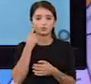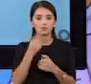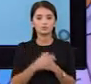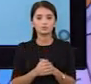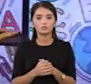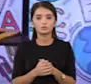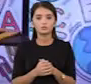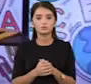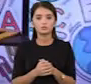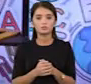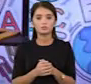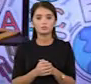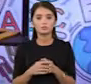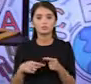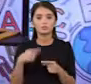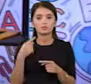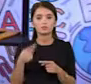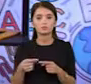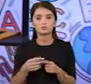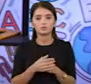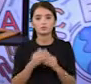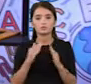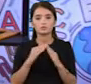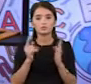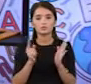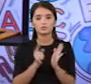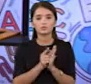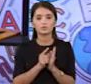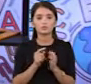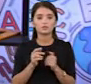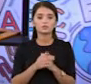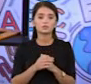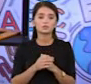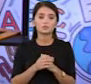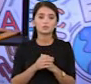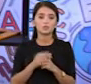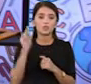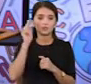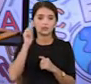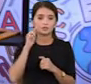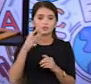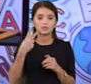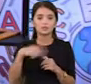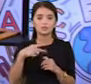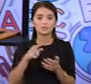umid qilaman. Navbatdagi topshiriq bu mustaqil topshiriq ekan. Darslikning 20-betida